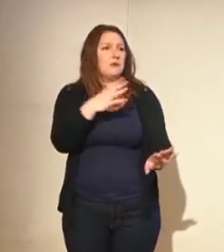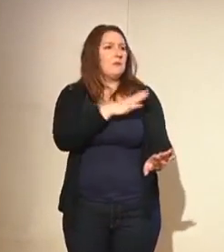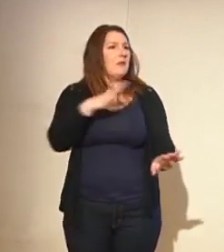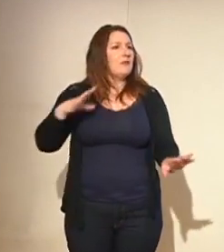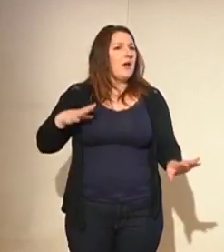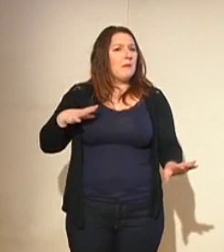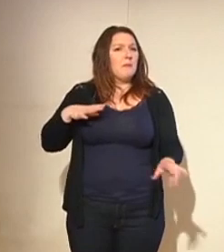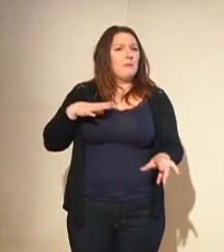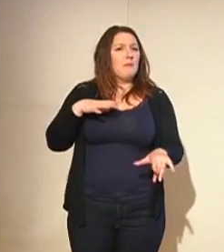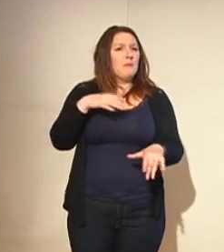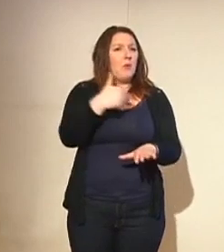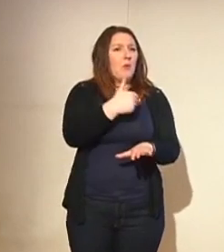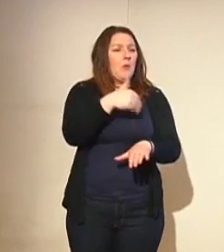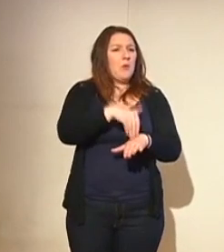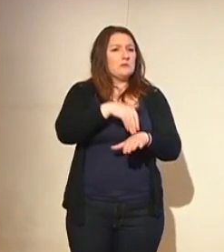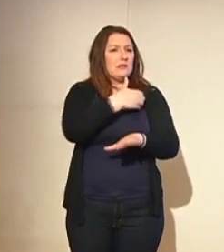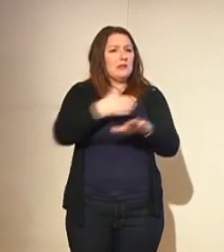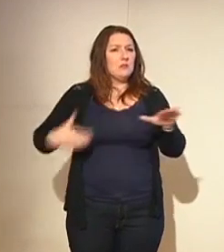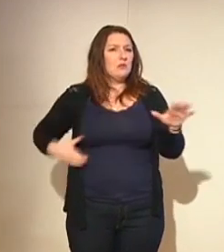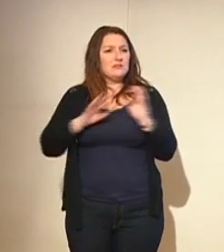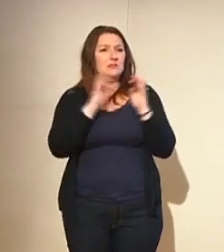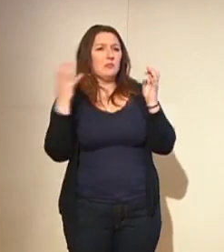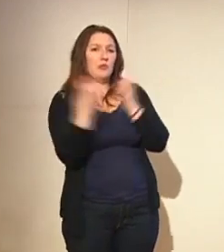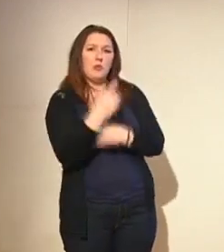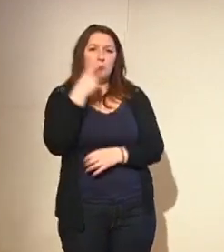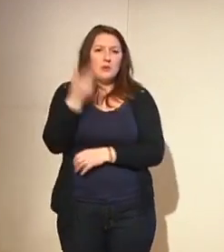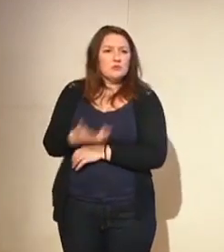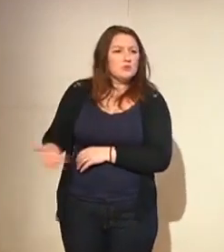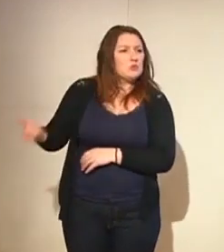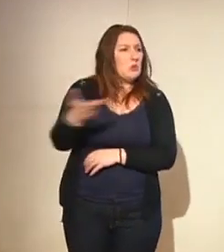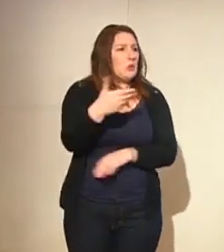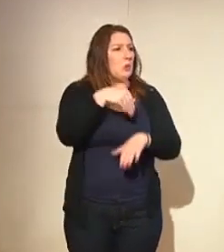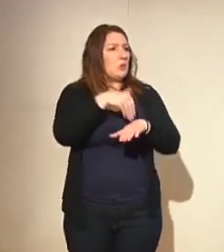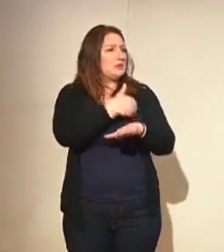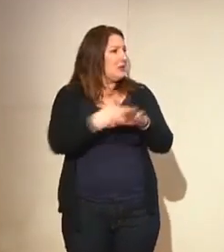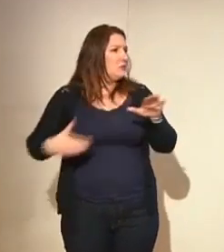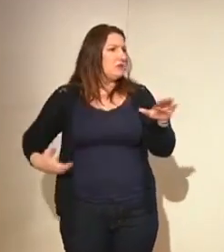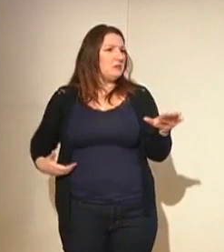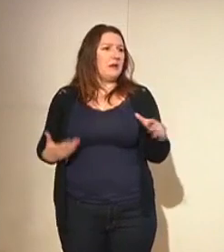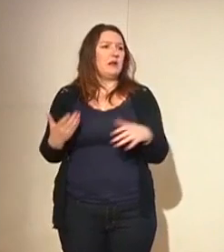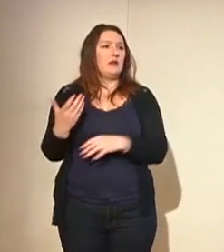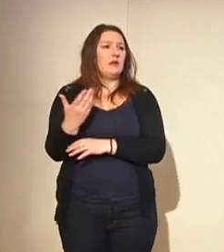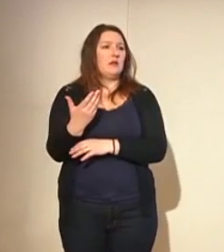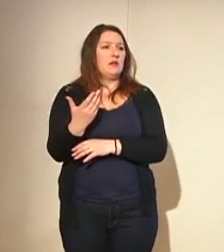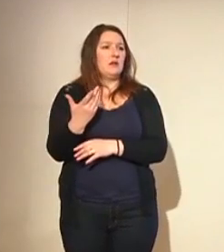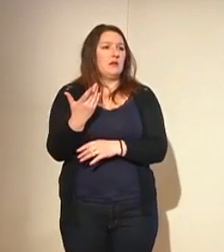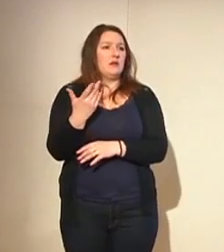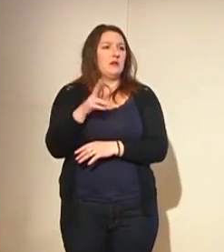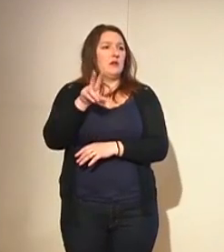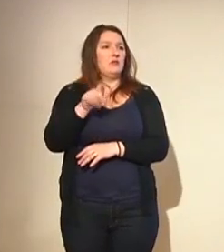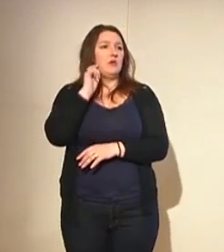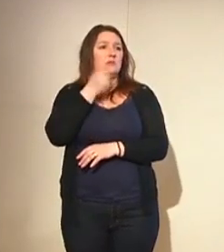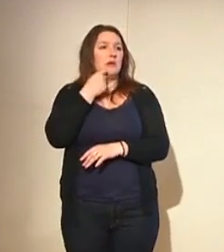municipal Monsieur le Conseiller municipau il y a de semaines du 30 mars dernier s'adressant aux